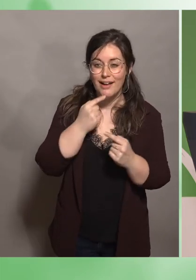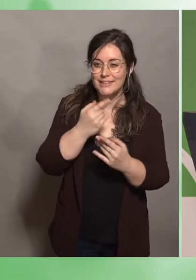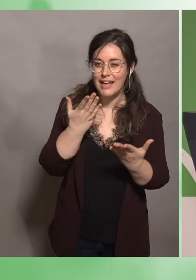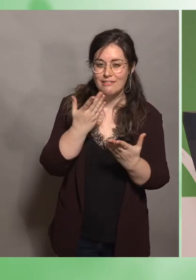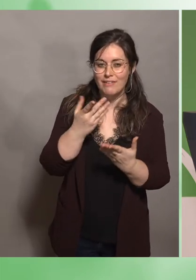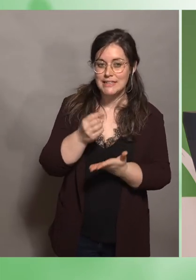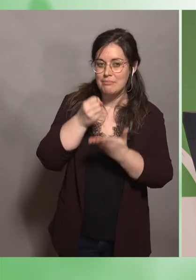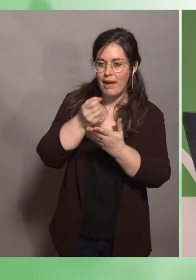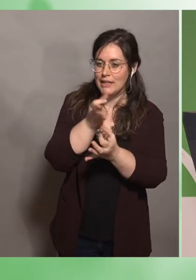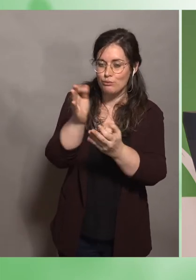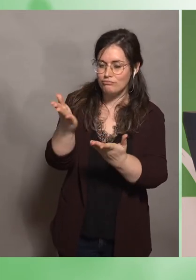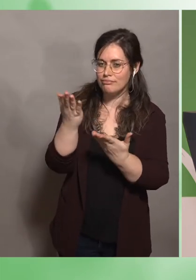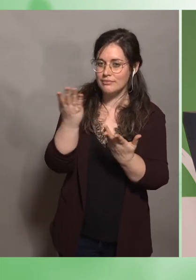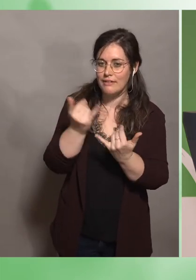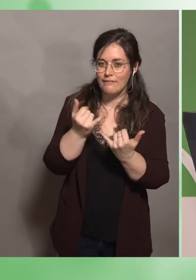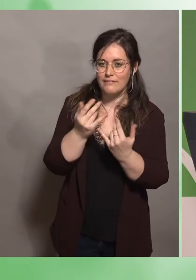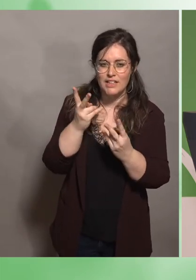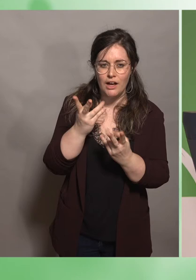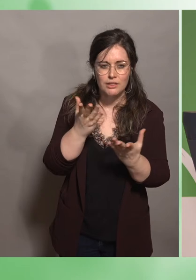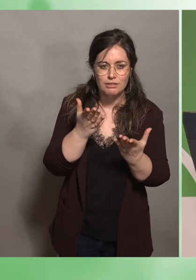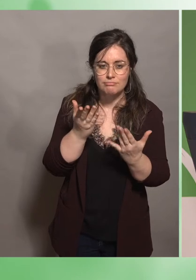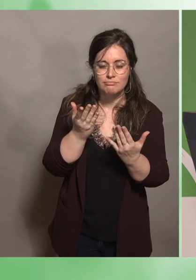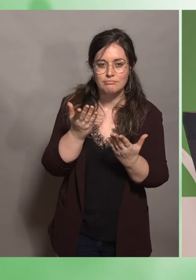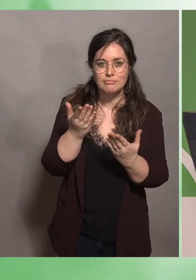bedeutet dieser Preis für Sie und wo kann man den eben einordnen?